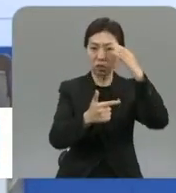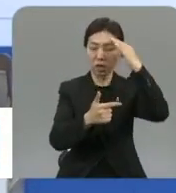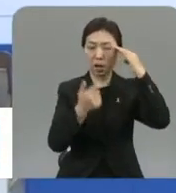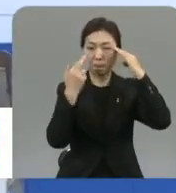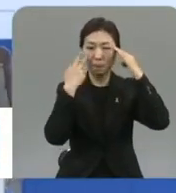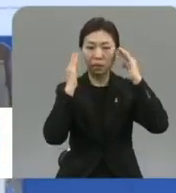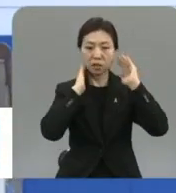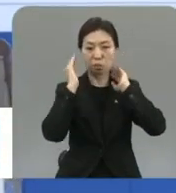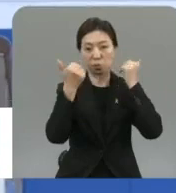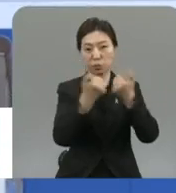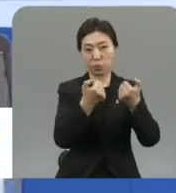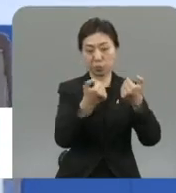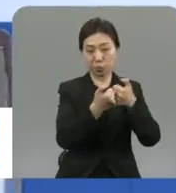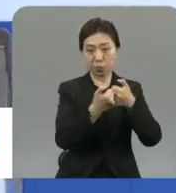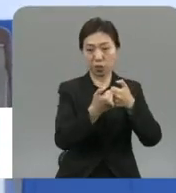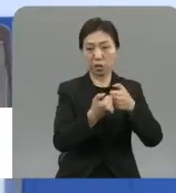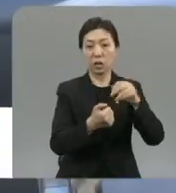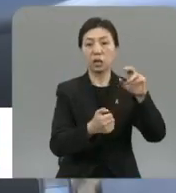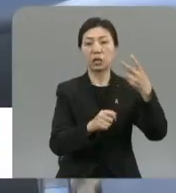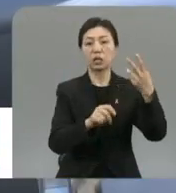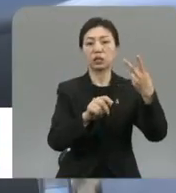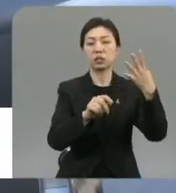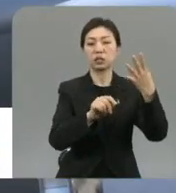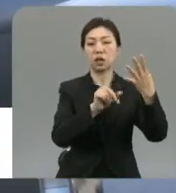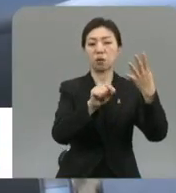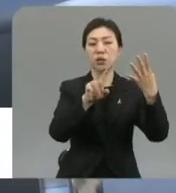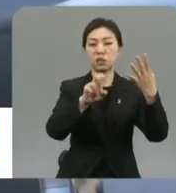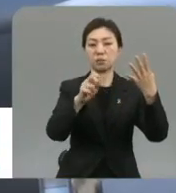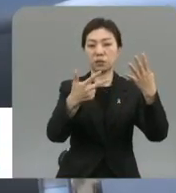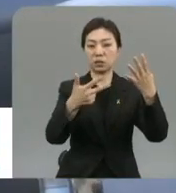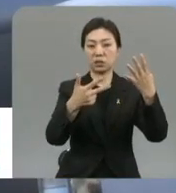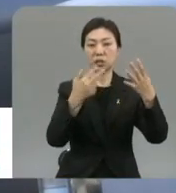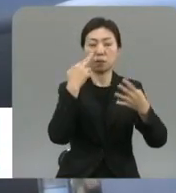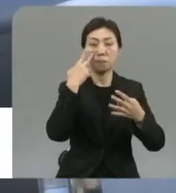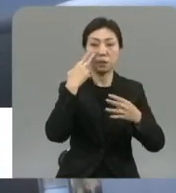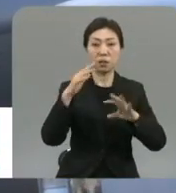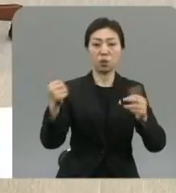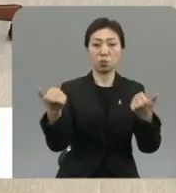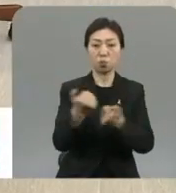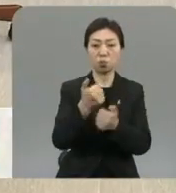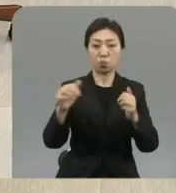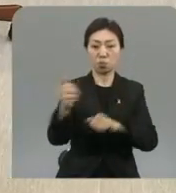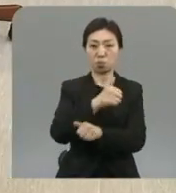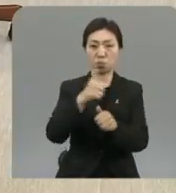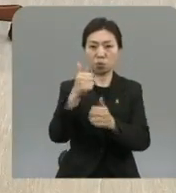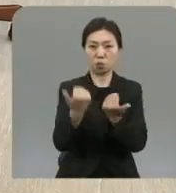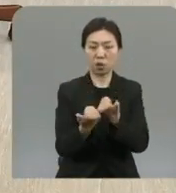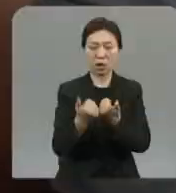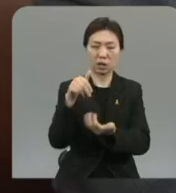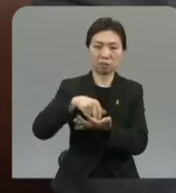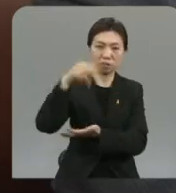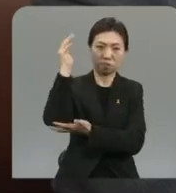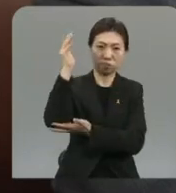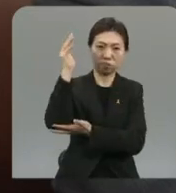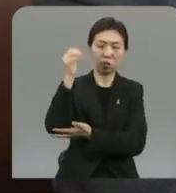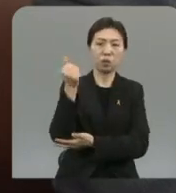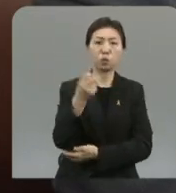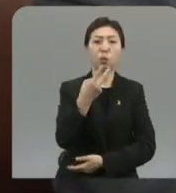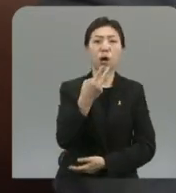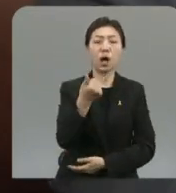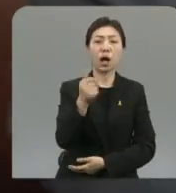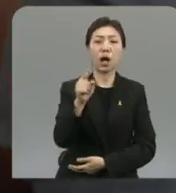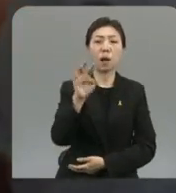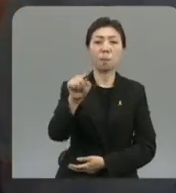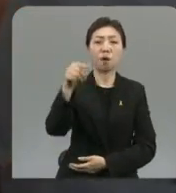韓米首脳会談をはじめとした一連の協議で安全保障と経済分野で実質的な成果が出せる